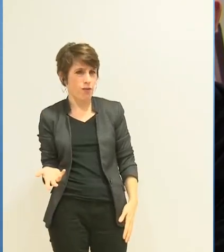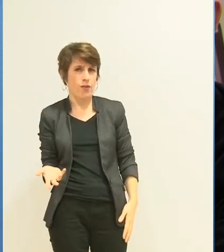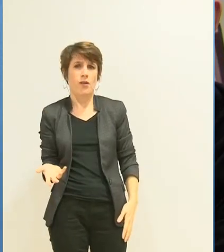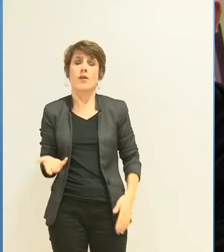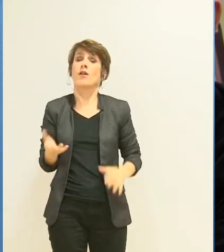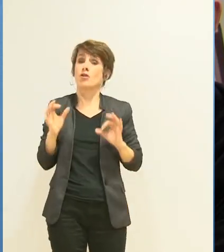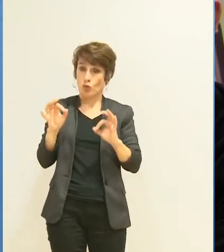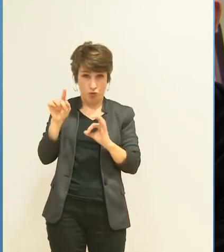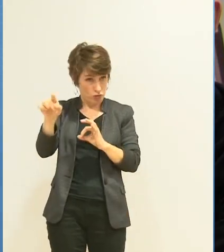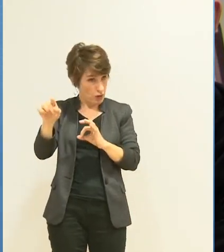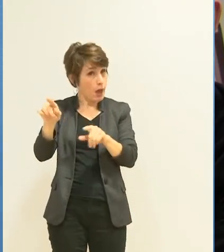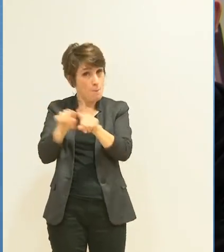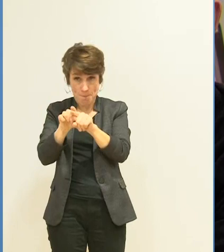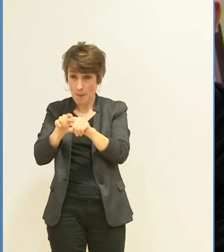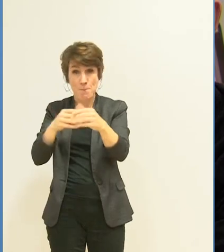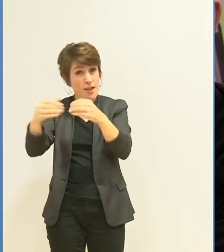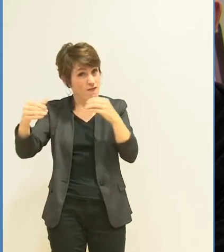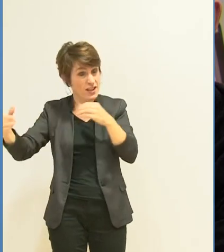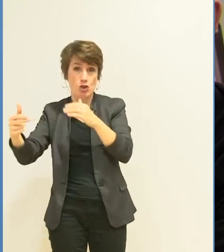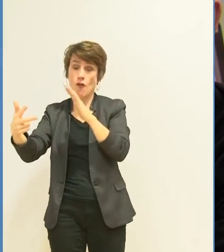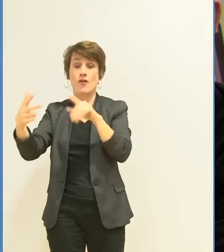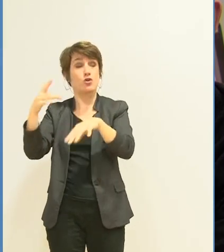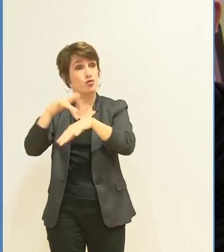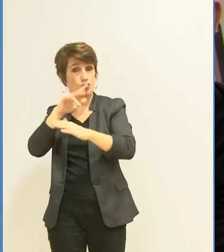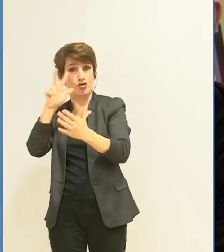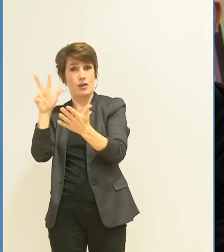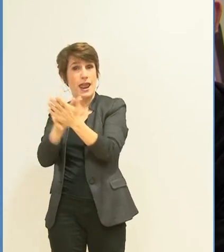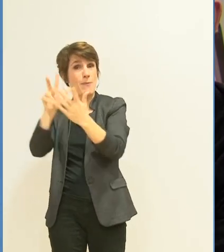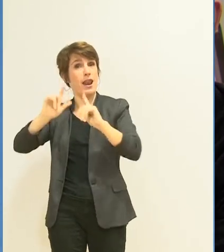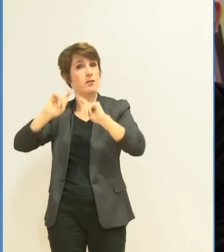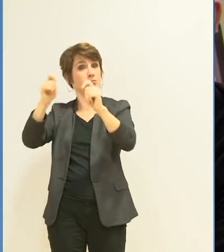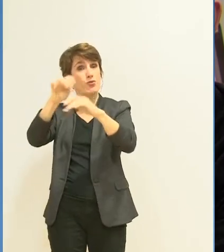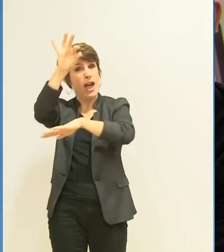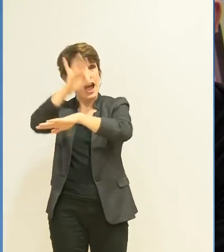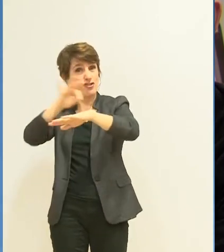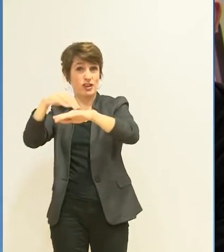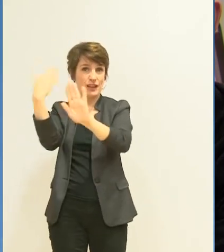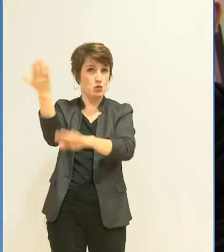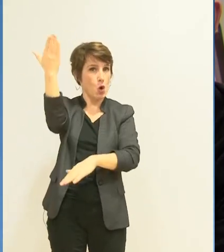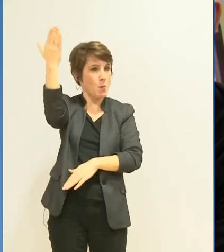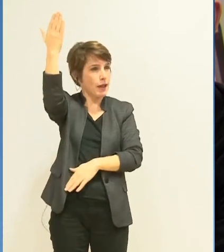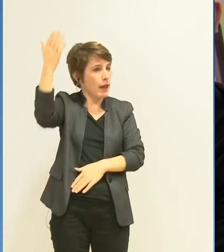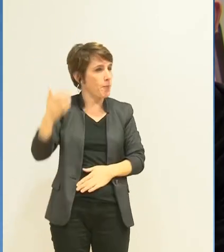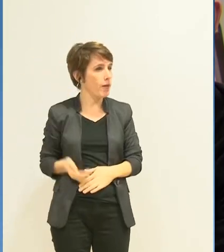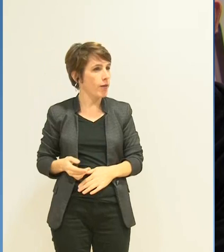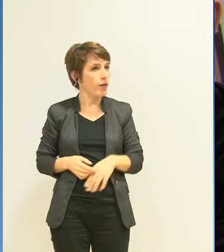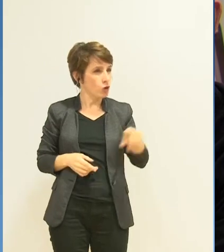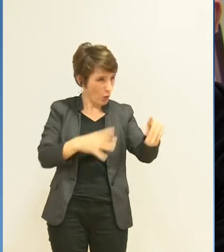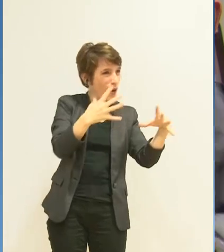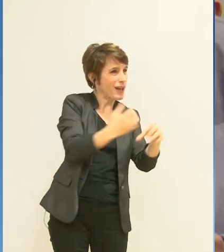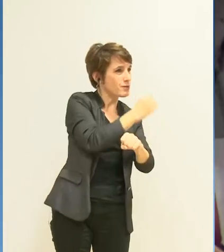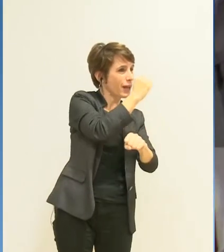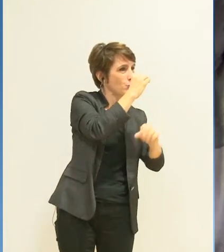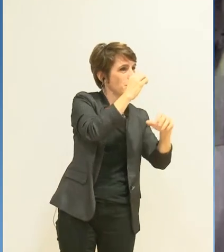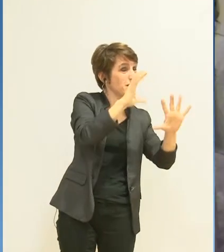ce fameux label d'architecturé comparé contemporaine remarquable il y a là un deux poids deux mesures quand on ne comprend